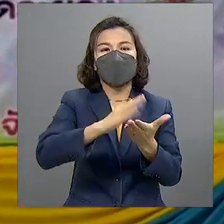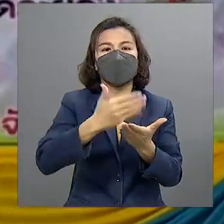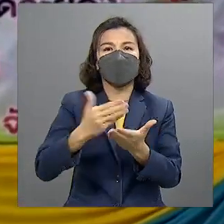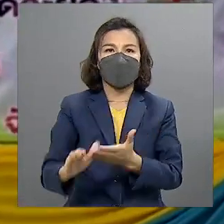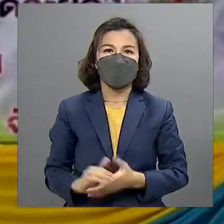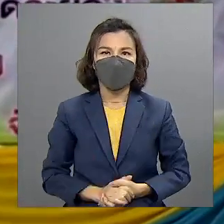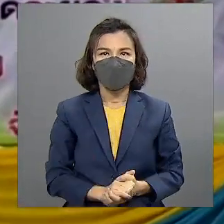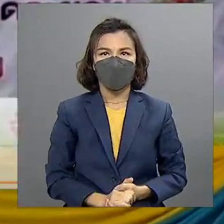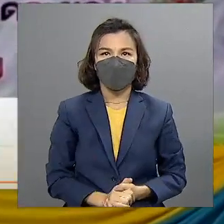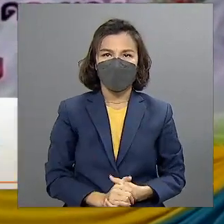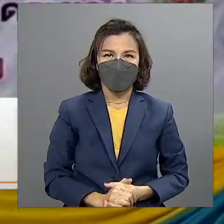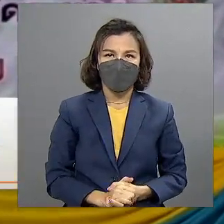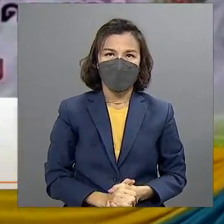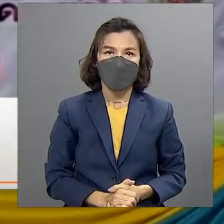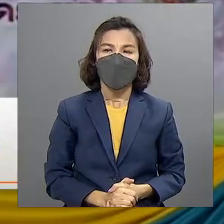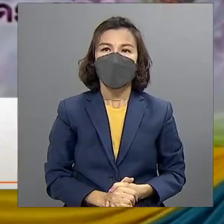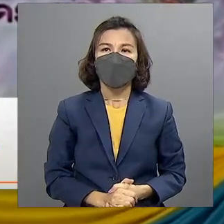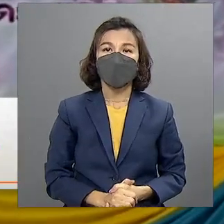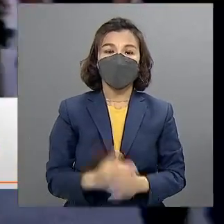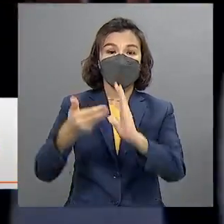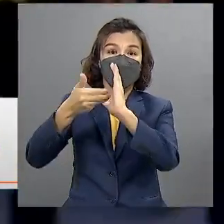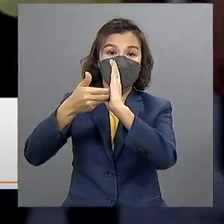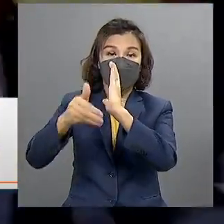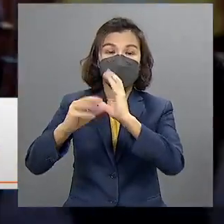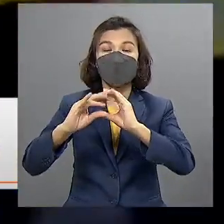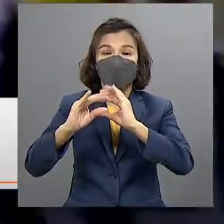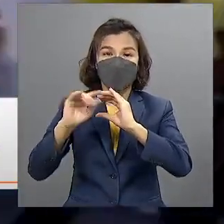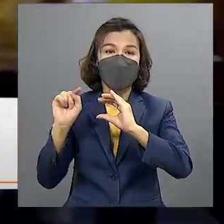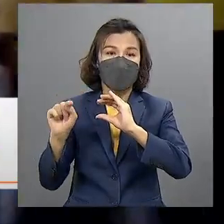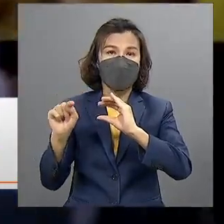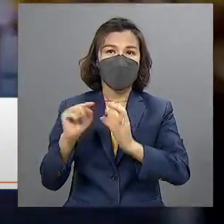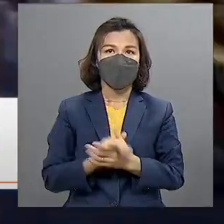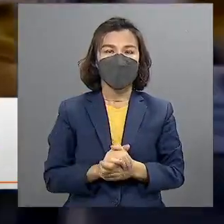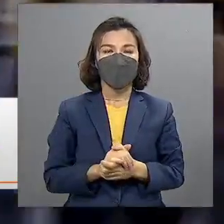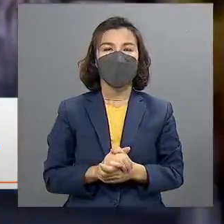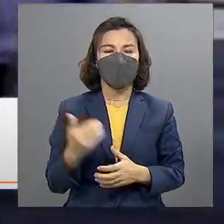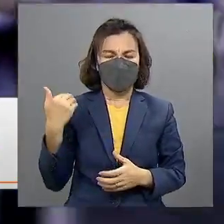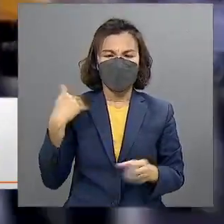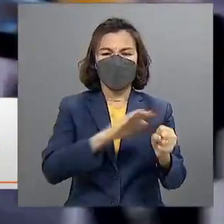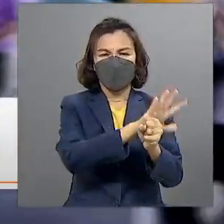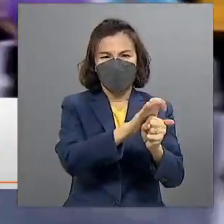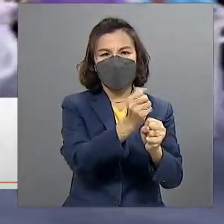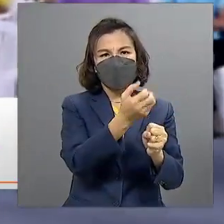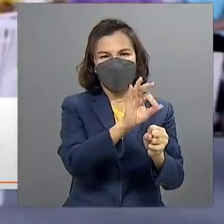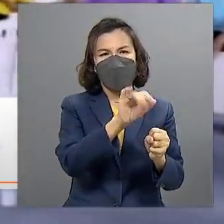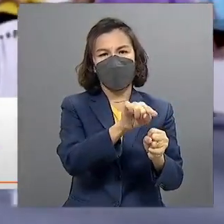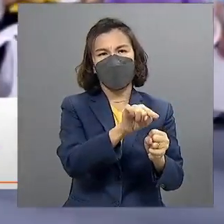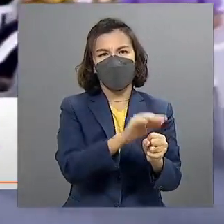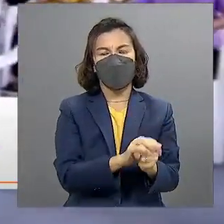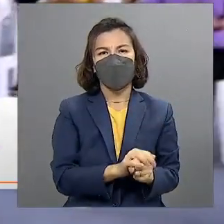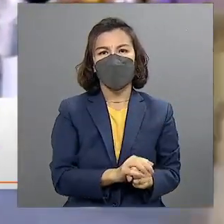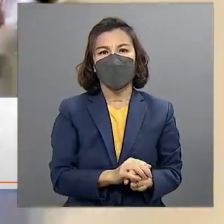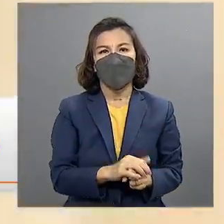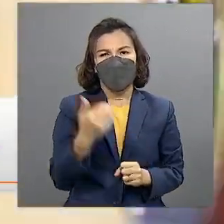ไปกันที่จังหวัดระยองนะคะก็ยังเป็นจังหวัดหนึ่งที่มีผู้ติดเชื้อโควิด-19นายชาญนะเอี่